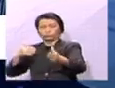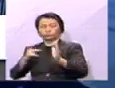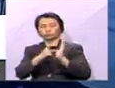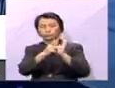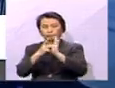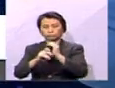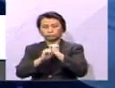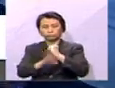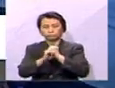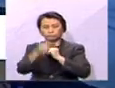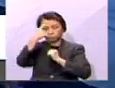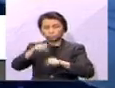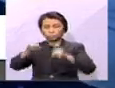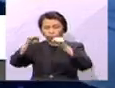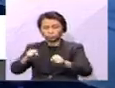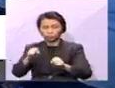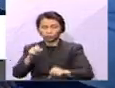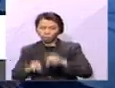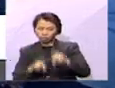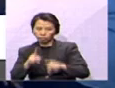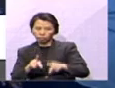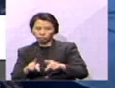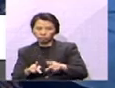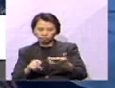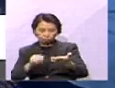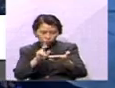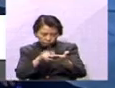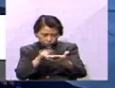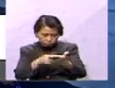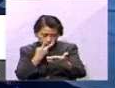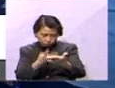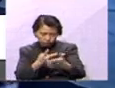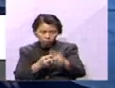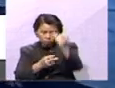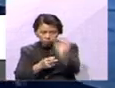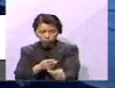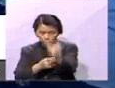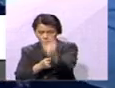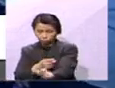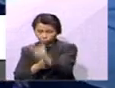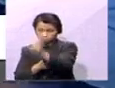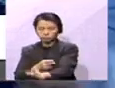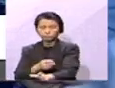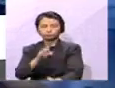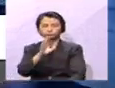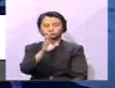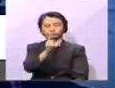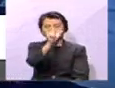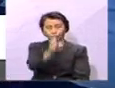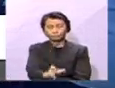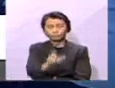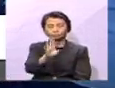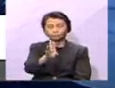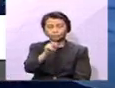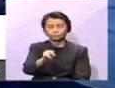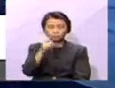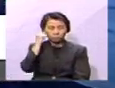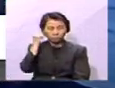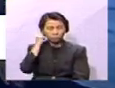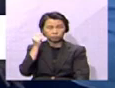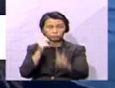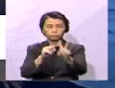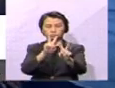bermula bagi membolehkan pengundi mengetahui kesemua calon barisan nasional di semua kerusi di